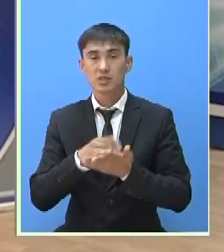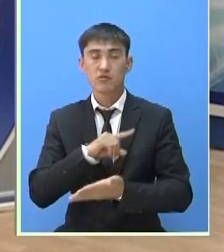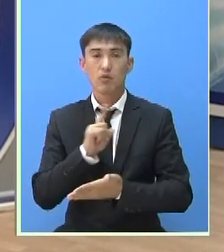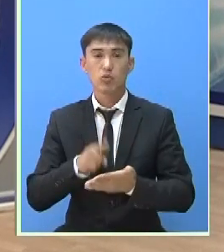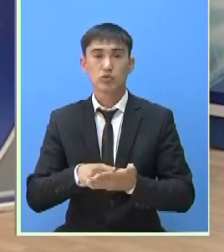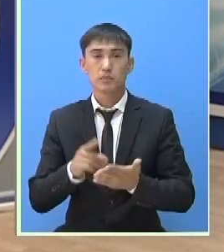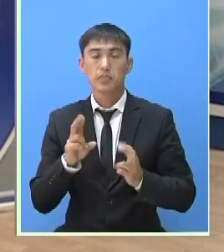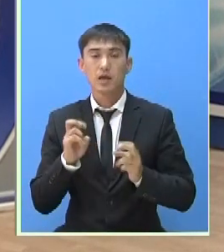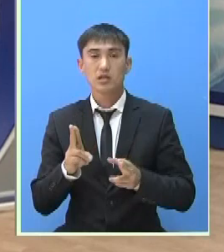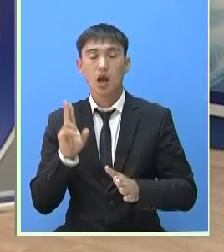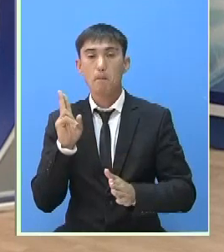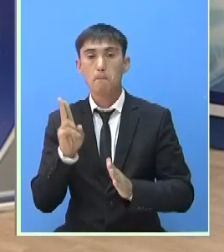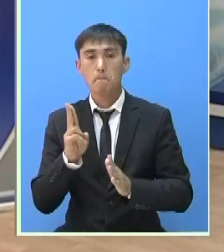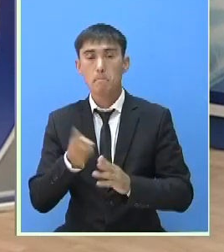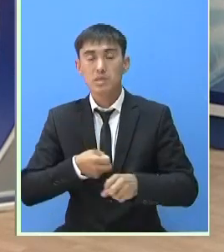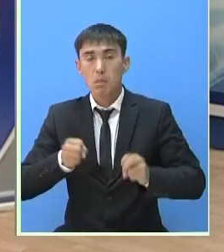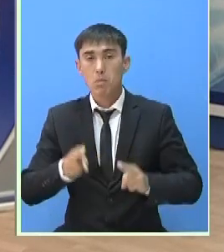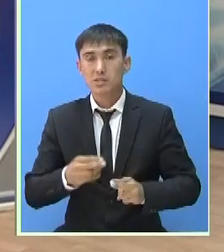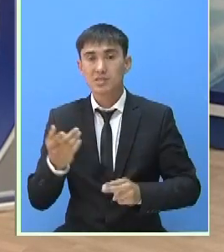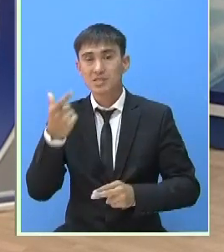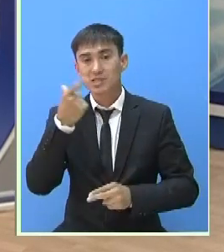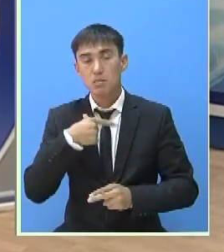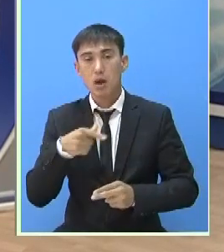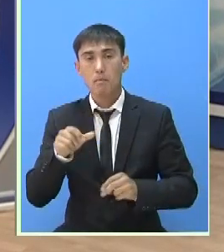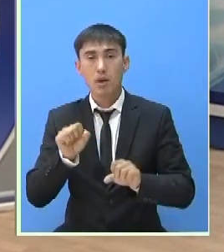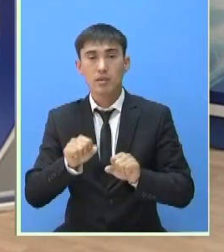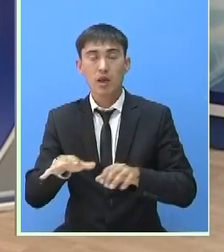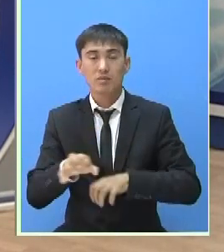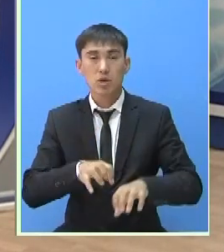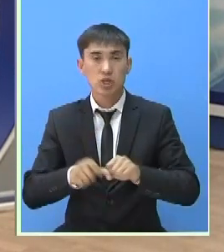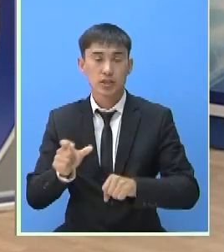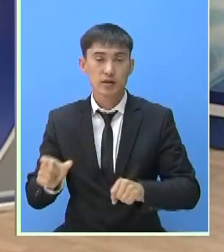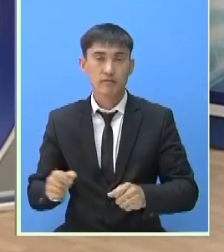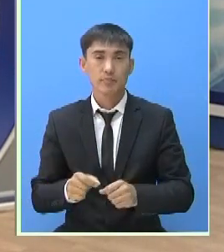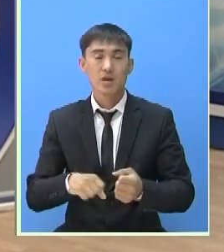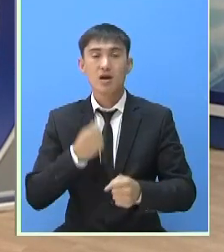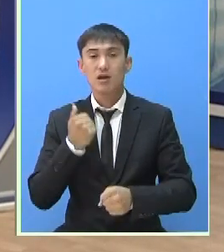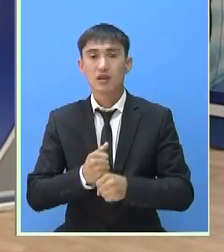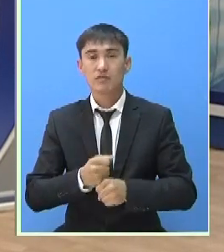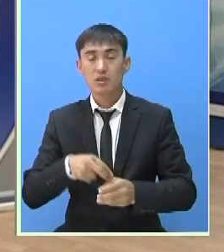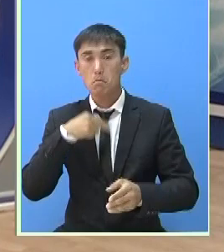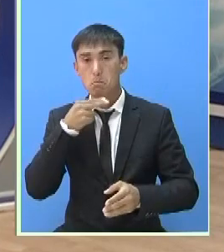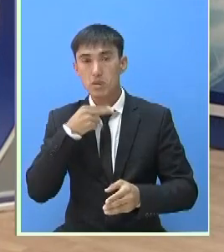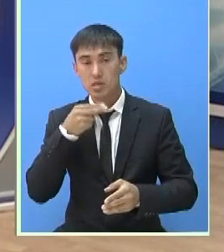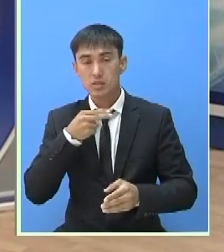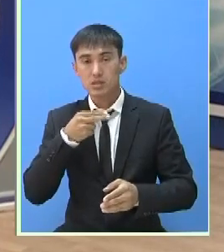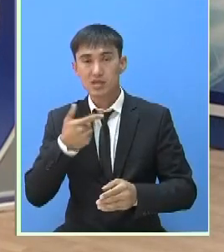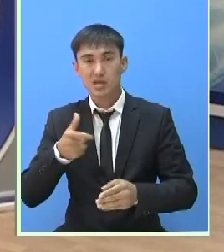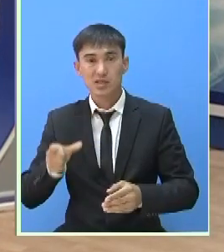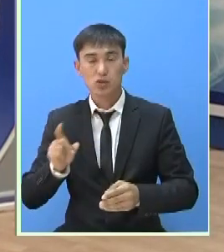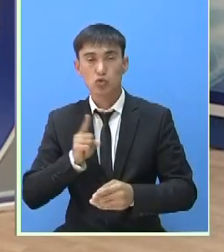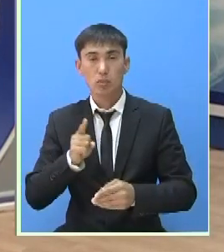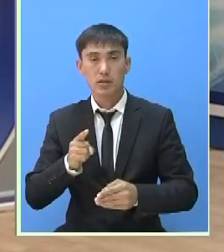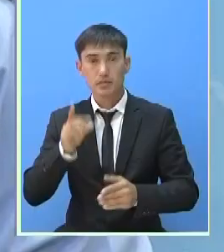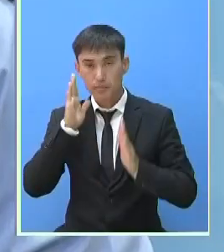вопрос, а как же все-таки обезопасить себя вот от подобных действий мошенников? Самое главное – это бдительность самих граждан, чтобы они